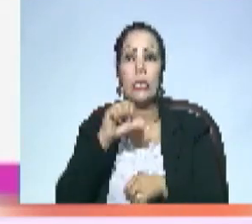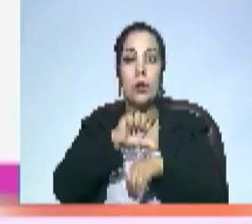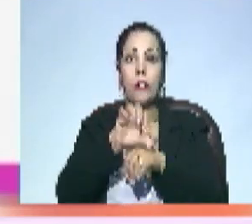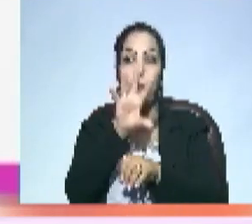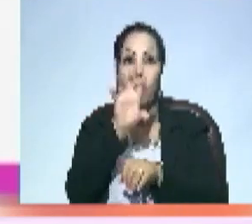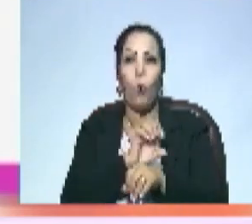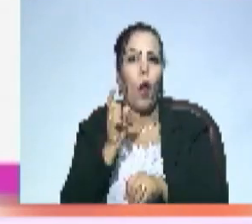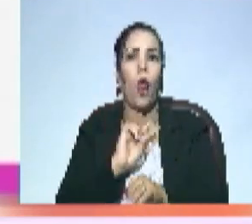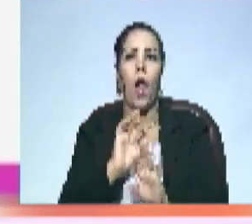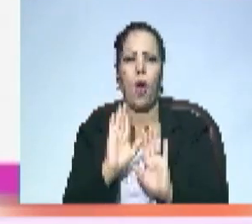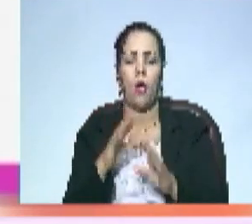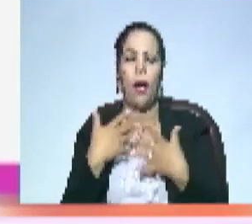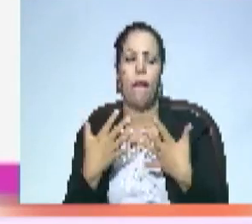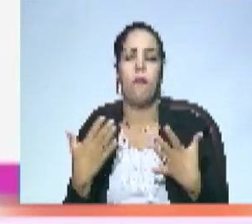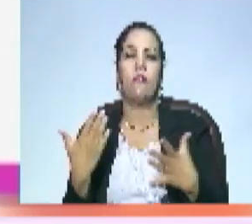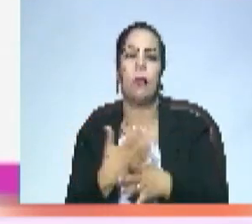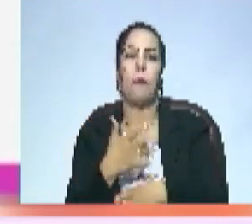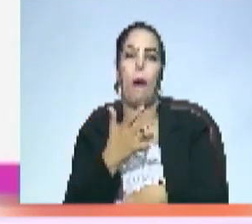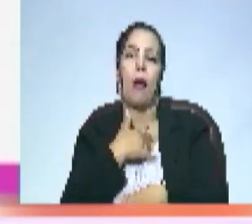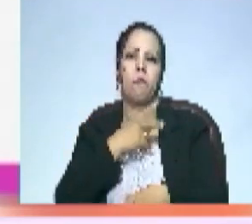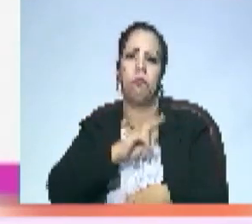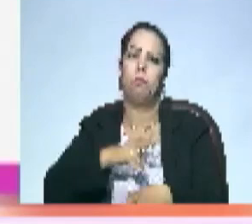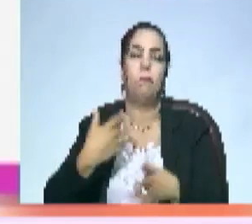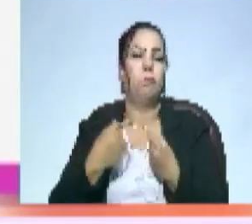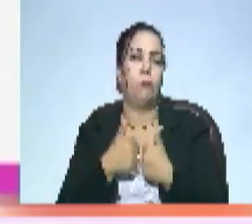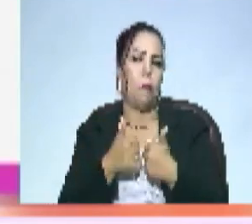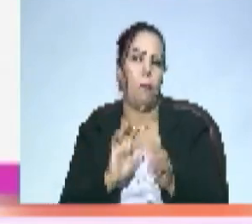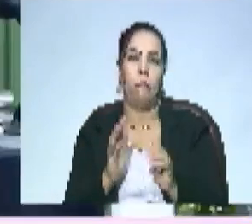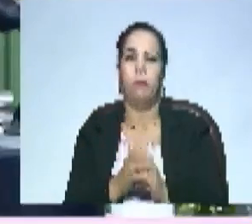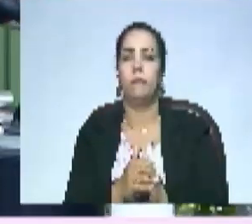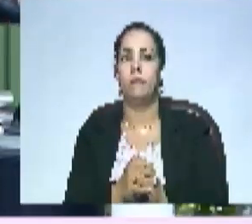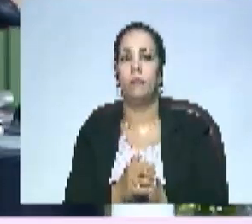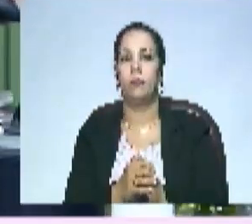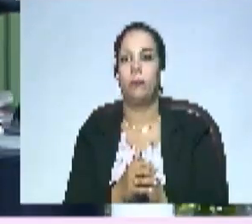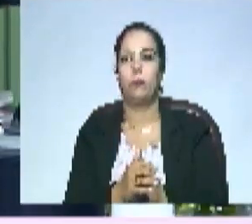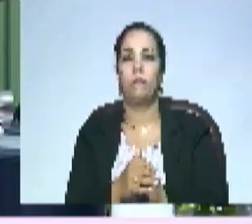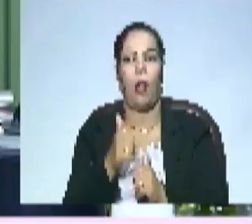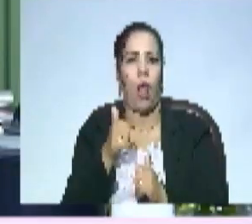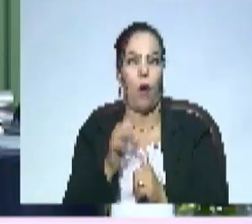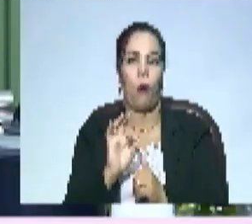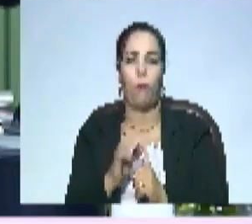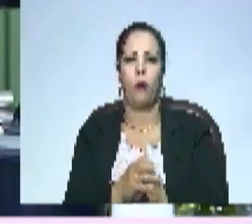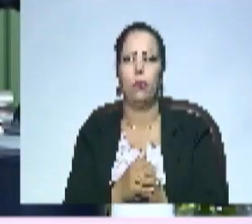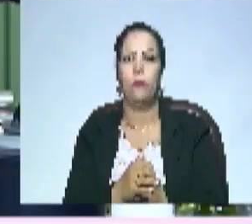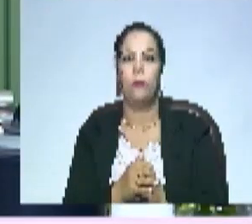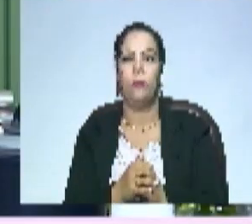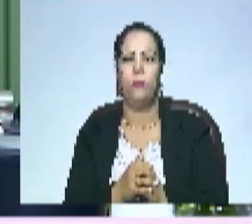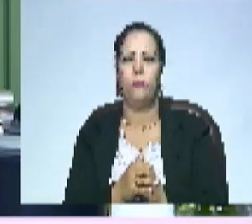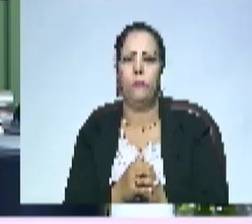زيت عشان برض نبقى عارفين الكلام ماشي ازاي ماشي جميل